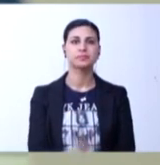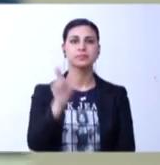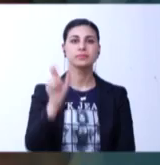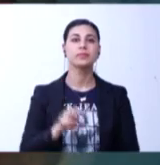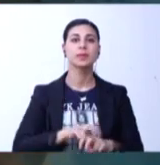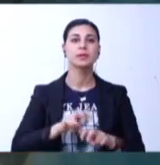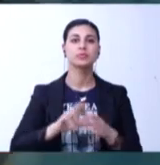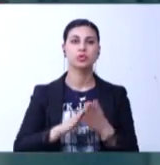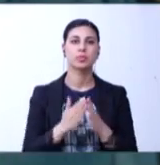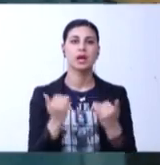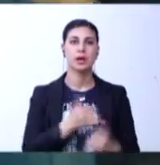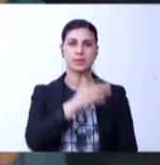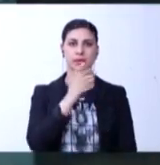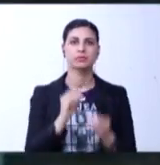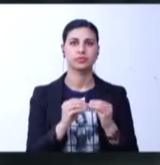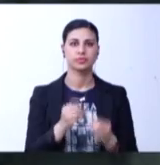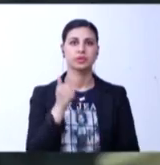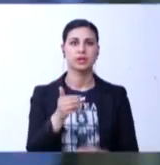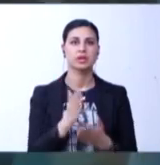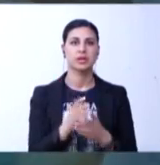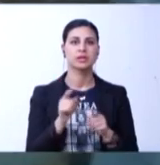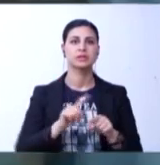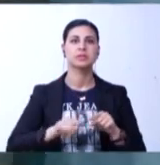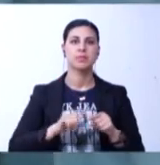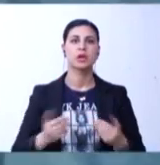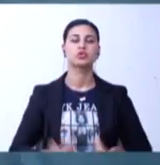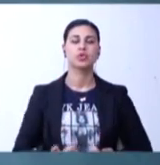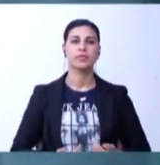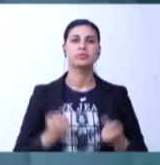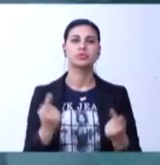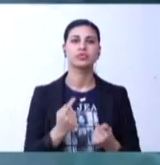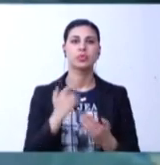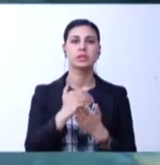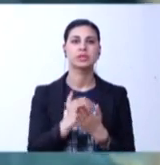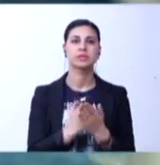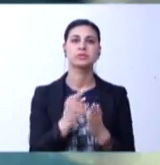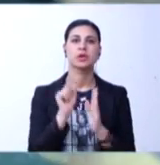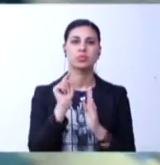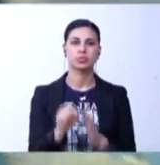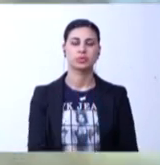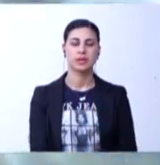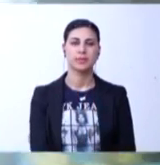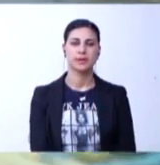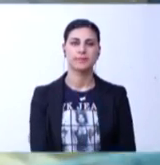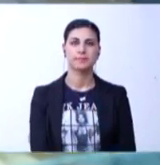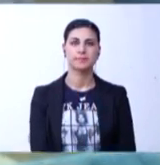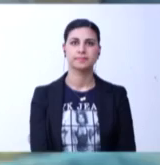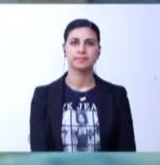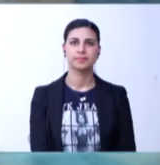პაციენტის მდგომარეობა ამ ეტაპზე სტაბილურია, ის სულ მალე ცხოვრების ჩვეულ რიტმს დაუბრუნდება.